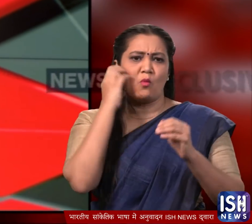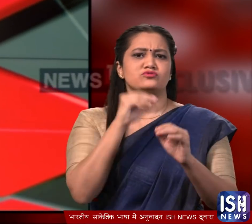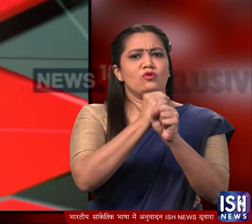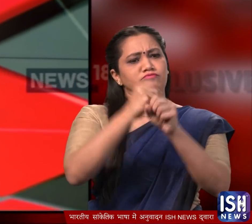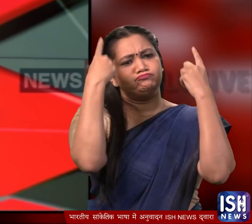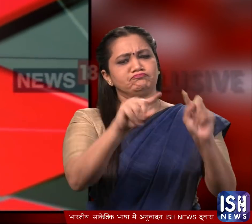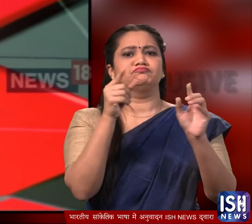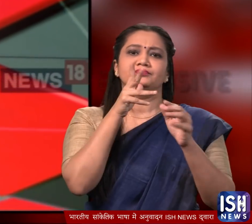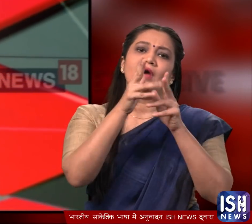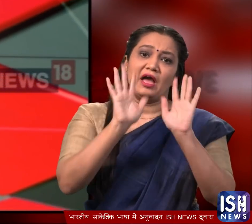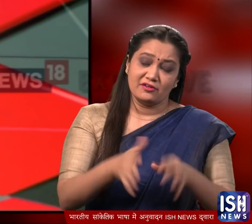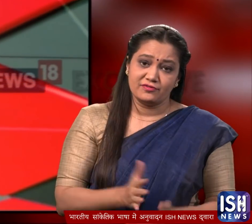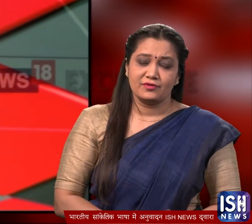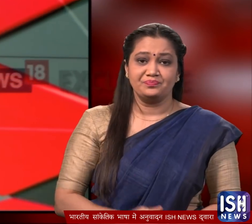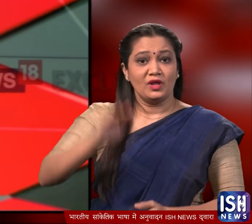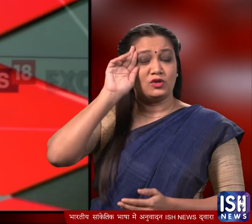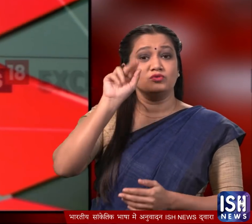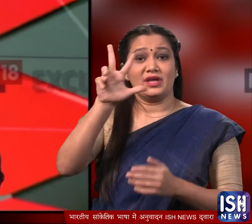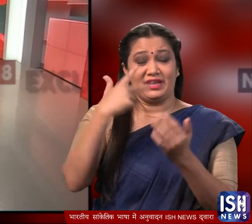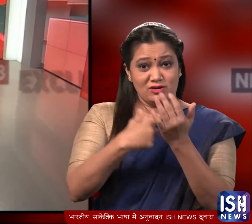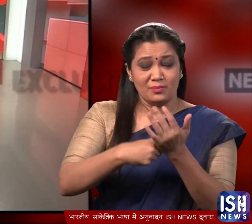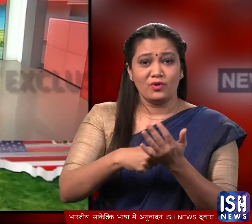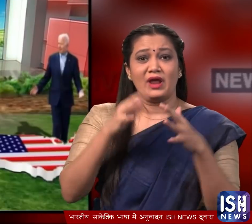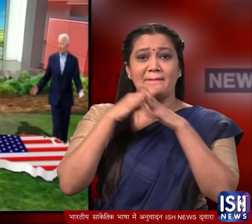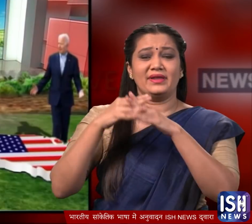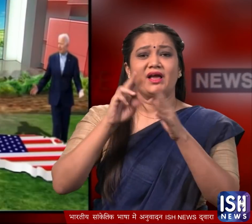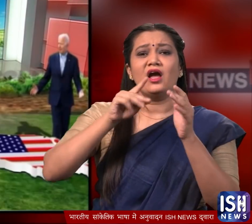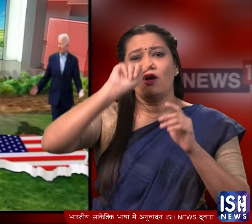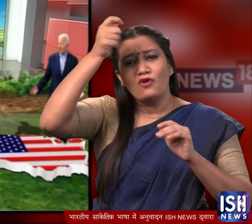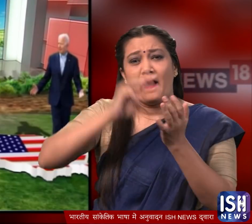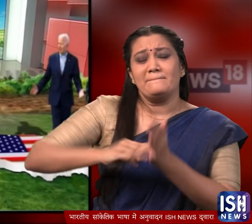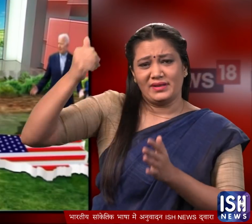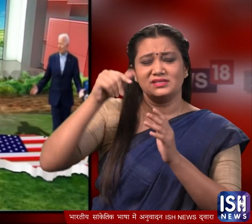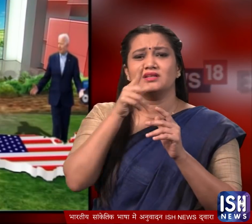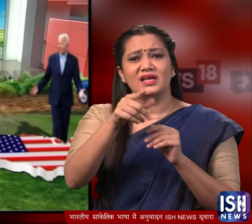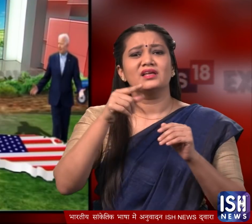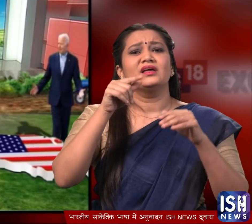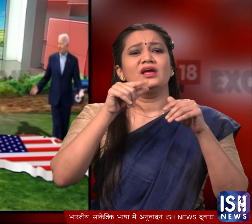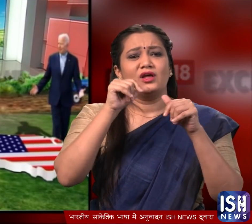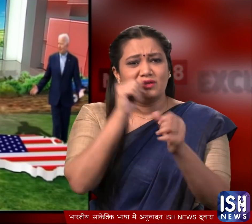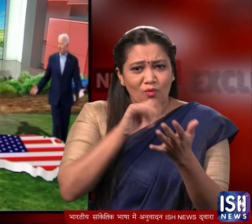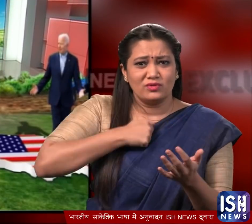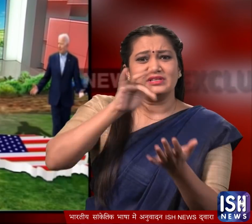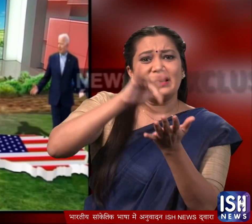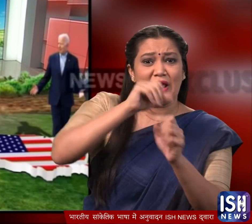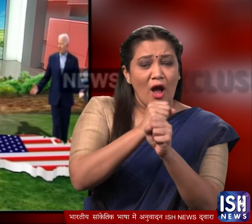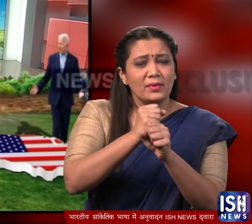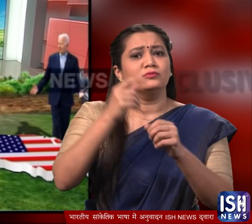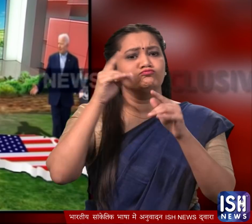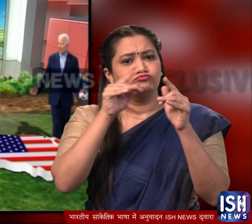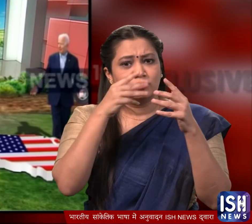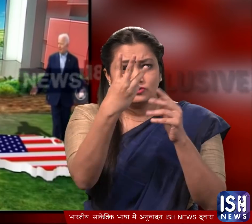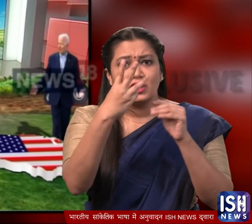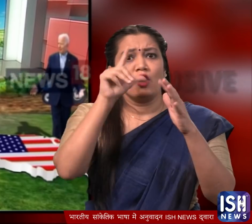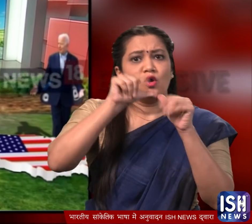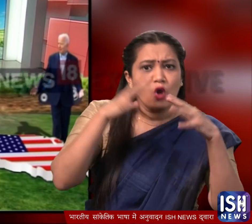के समर्थन में उतर आई है। न्यूज़ 18 के नीरज कुमार की रिपोर्ट है कि अमेरिका के विदेश मंत्रालय ने केंद्र सरकार के तीनों कृषि कानूनों का समर्थन किया